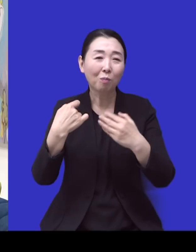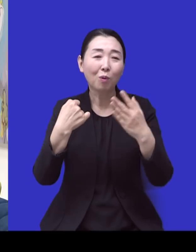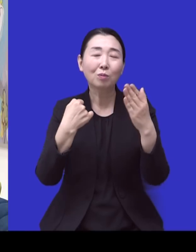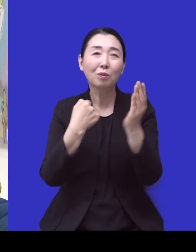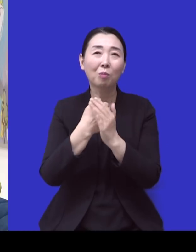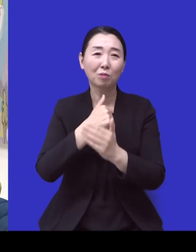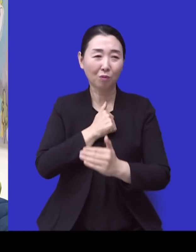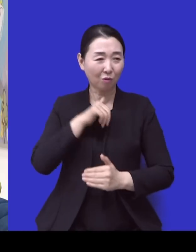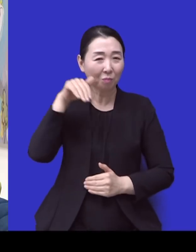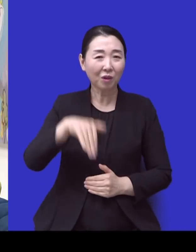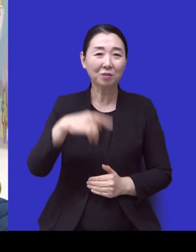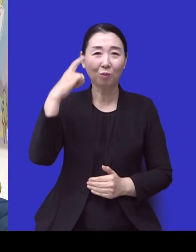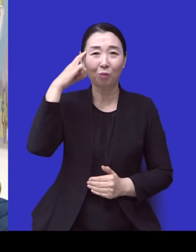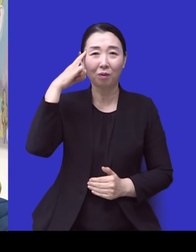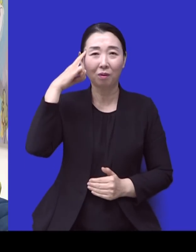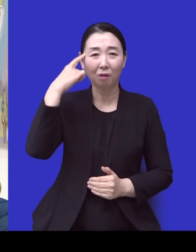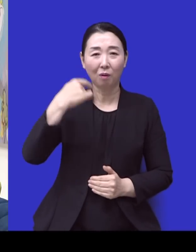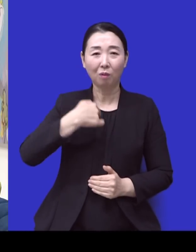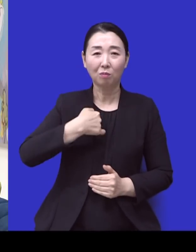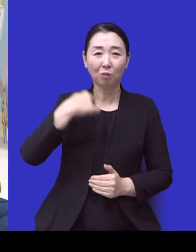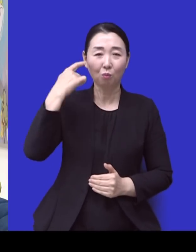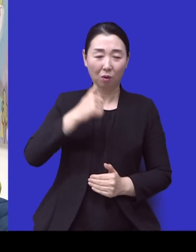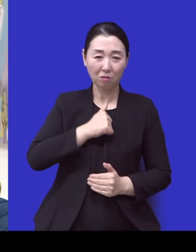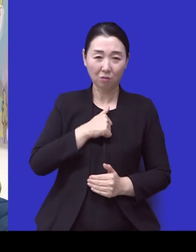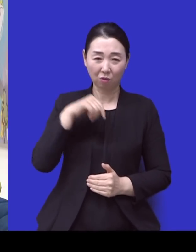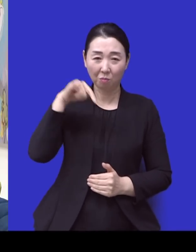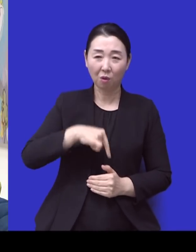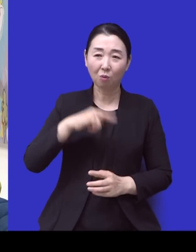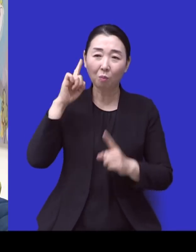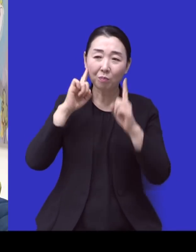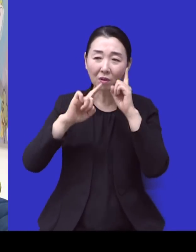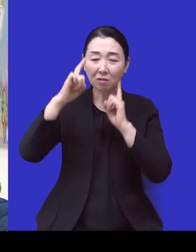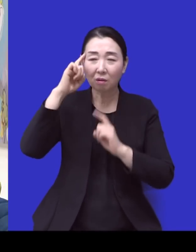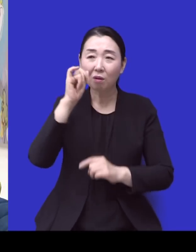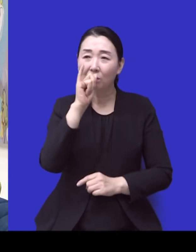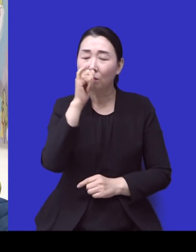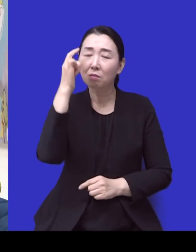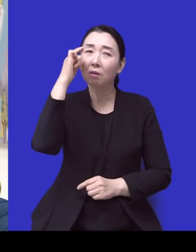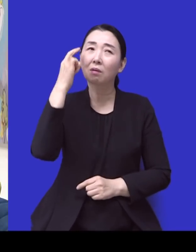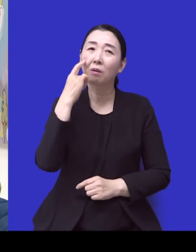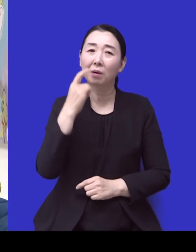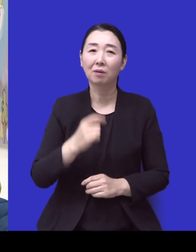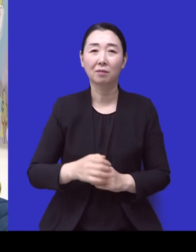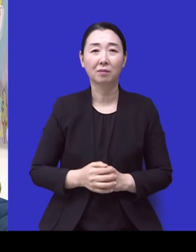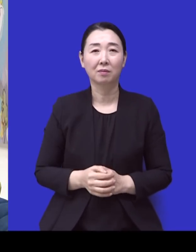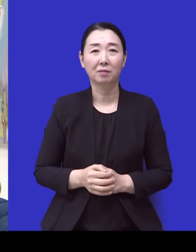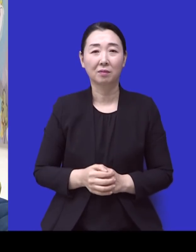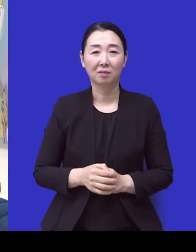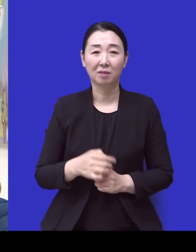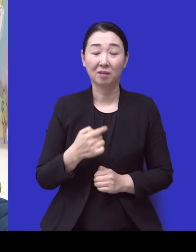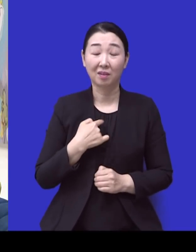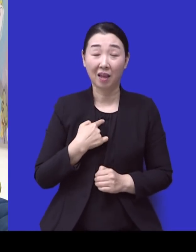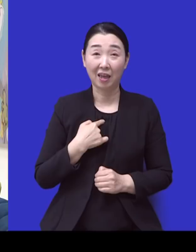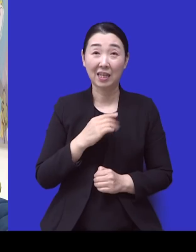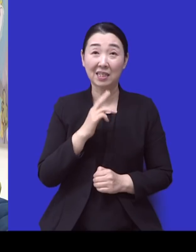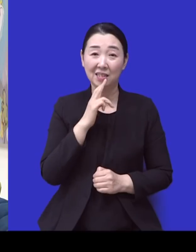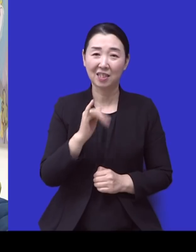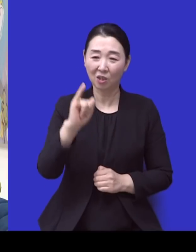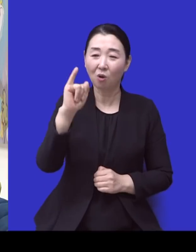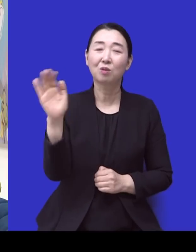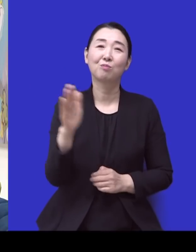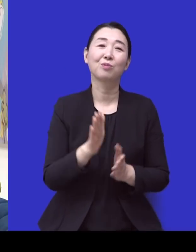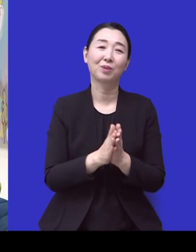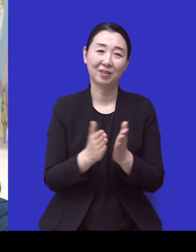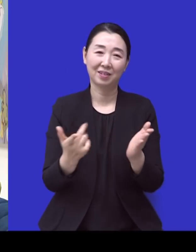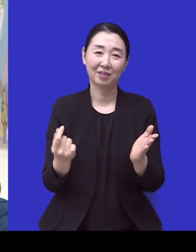싶네요. 근데 저도 사실 제가 왜 이렇게 자존감이 낮고 피해의식이 예. 생길까 이렇게 생각을 해봤었는데 그게 저의 친언니에서부터 좀 시작이